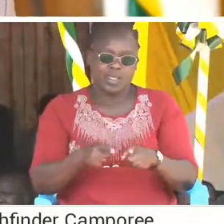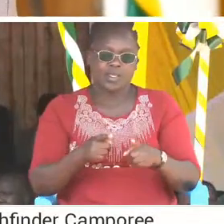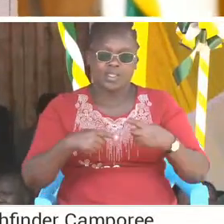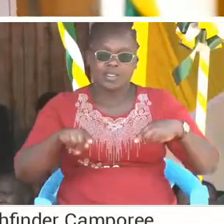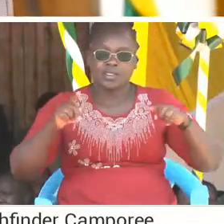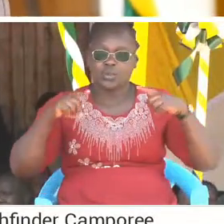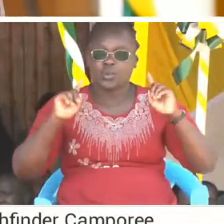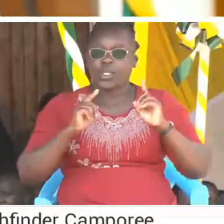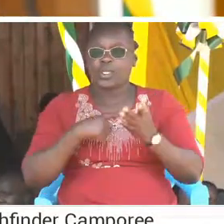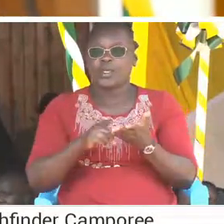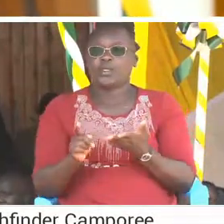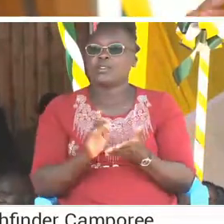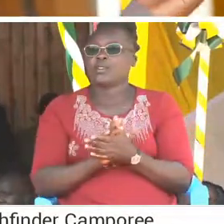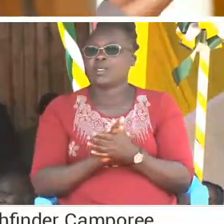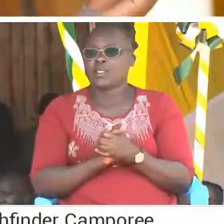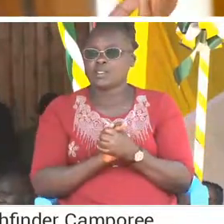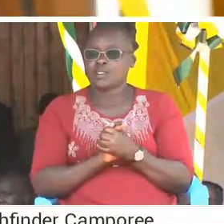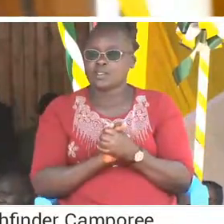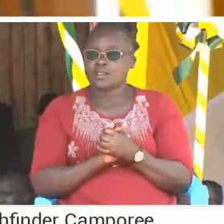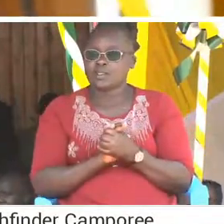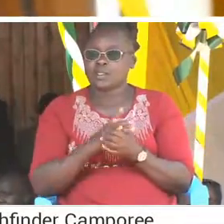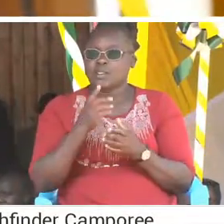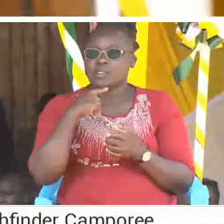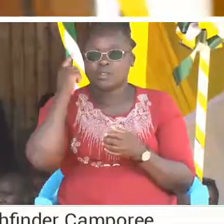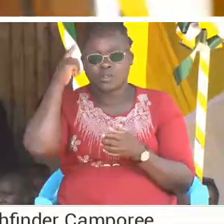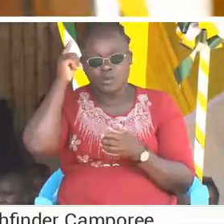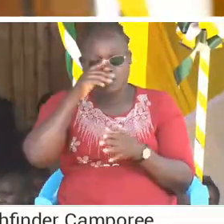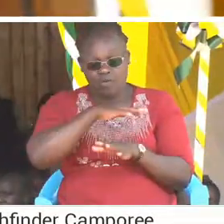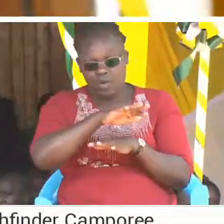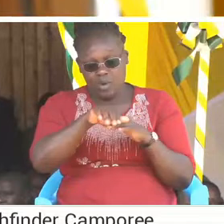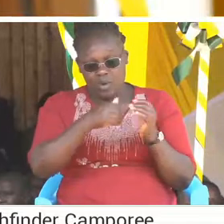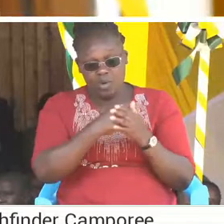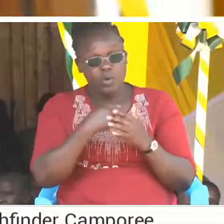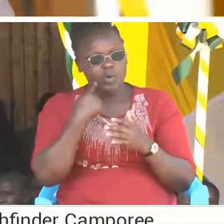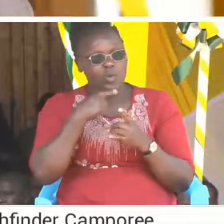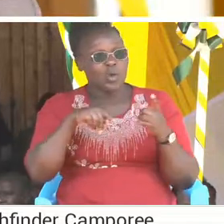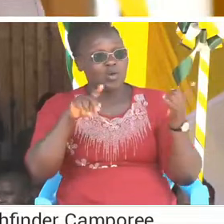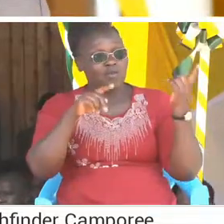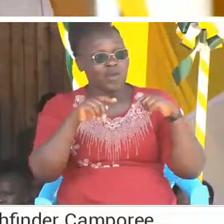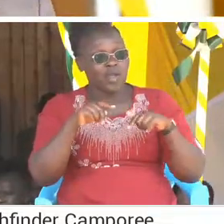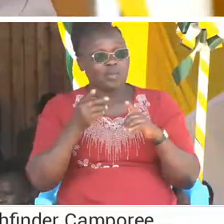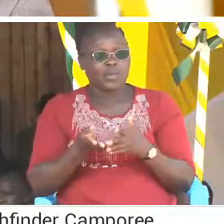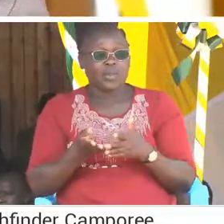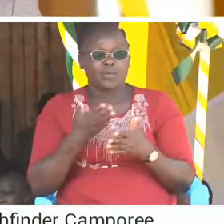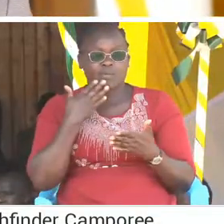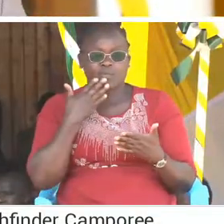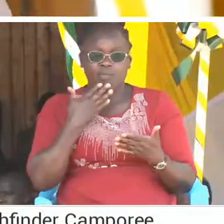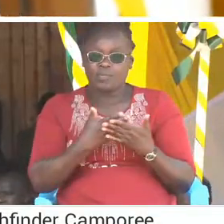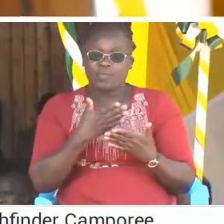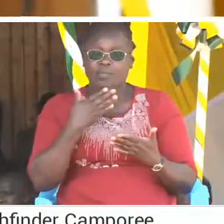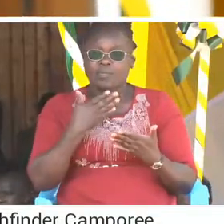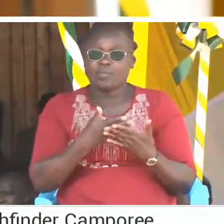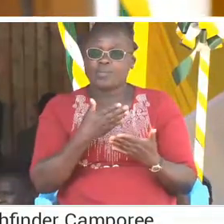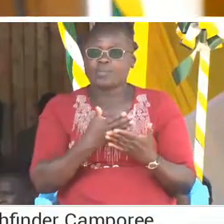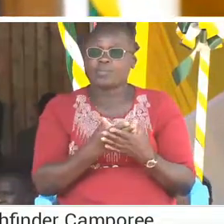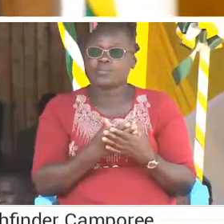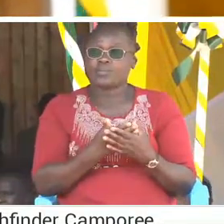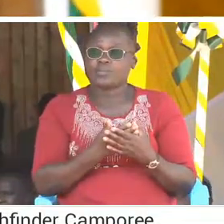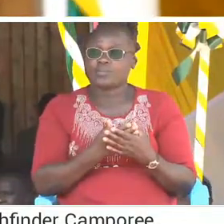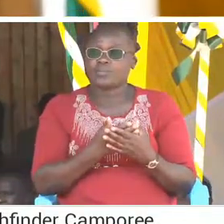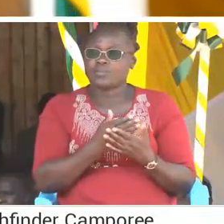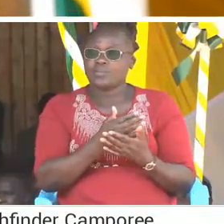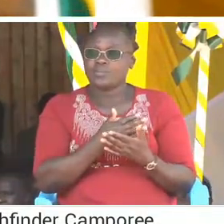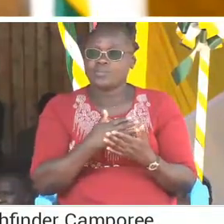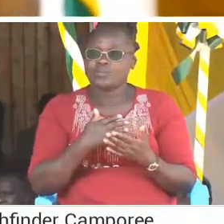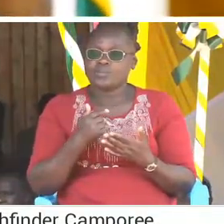moja. Kwa hivyo kwa wale wote ambao waliweza kufika mahali hapa tunawashukuru sana na tunatarajia kwamba itakapofika mwaka